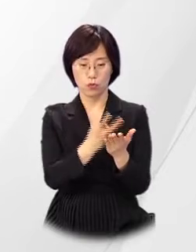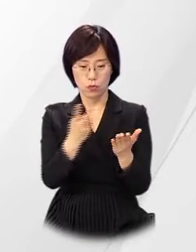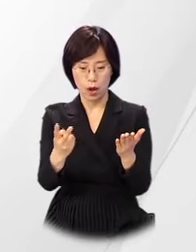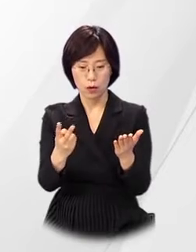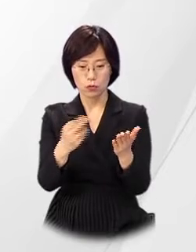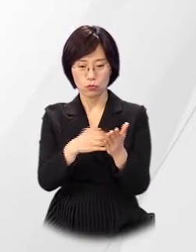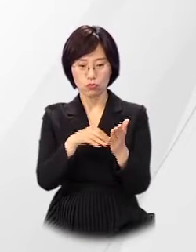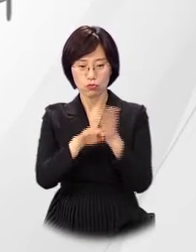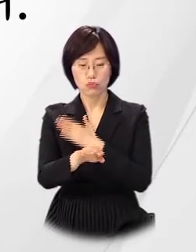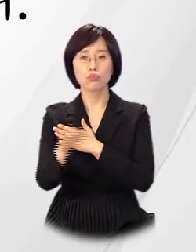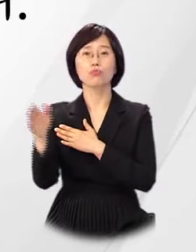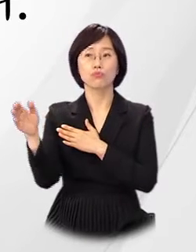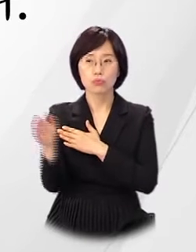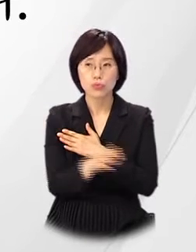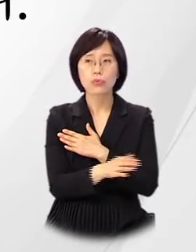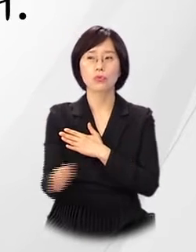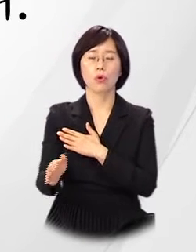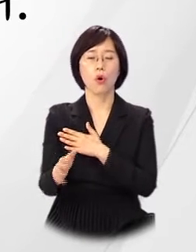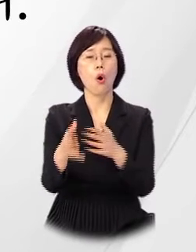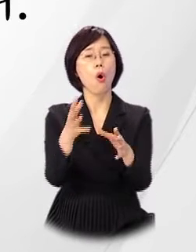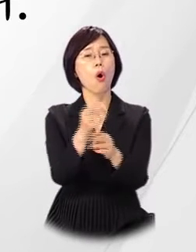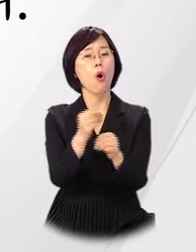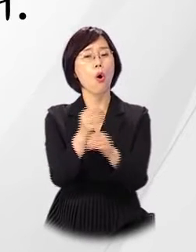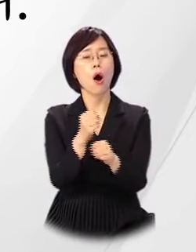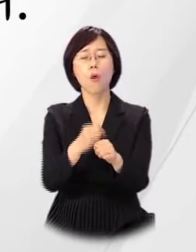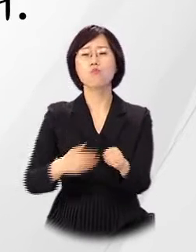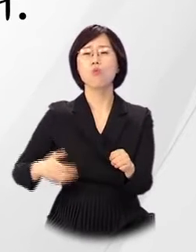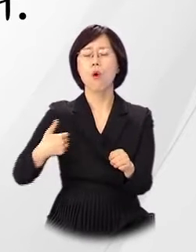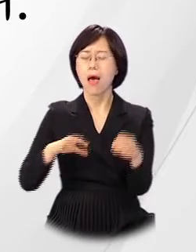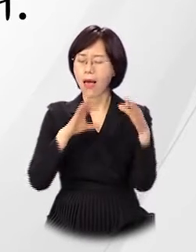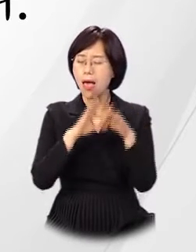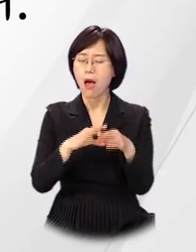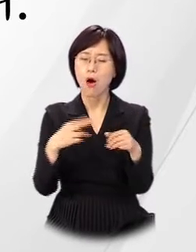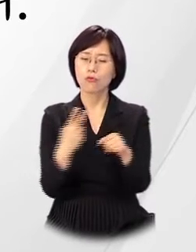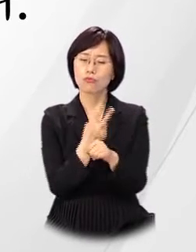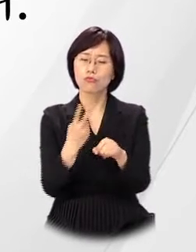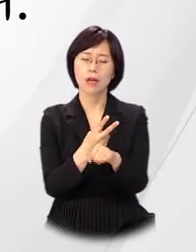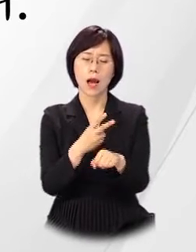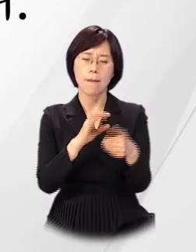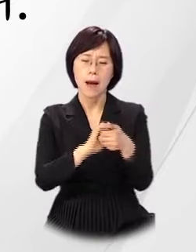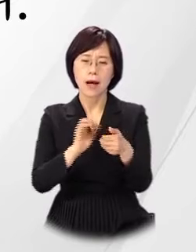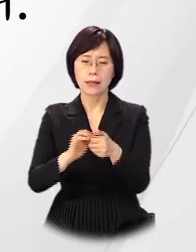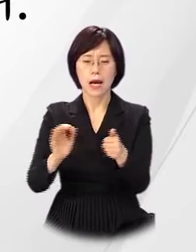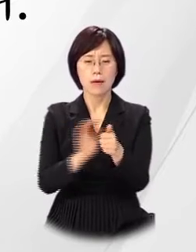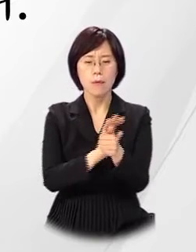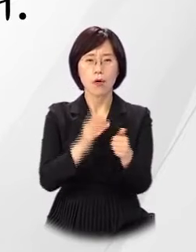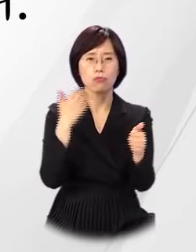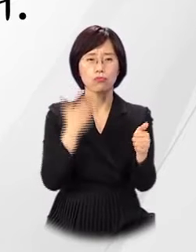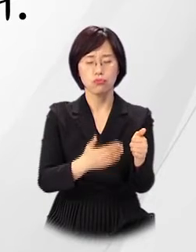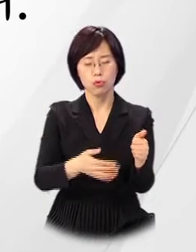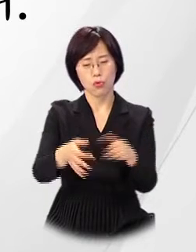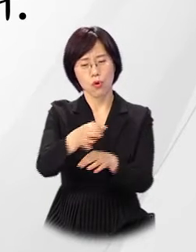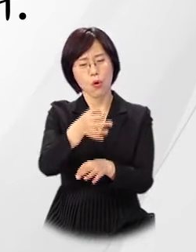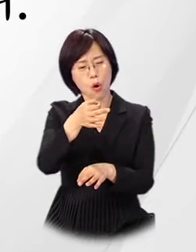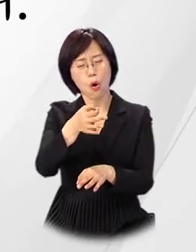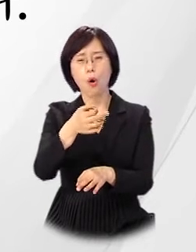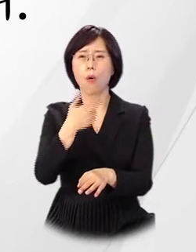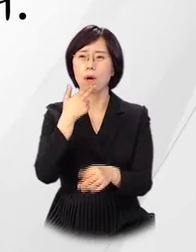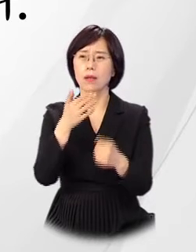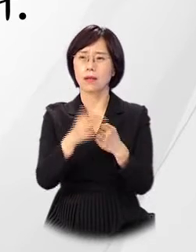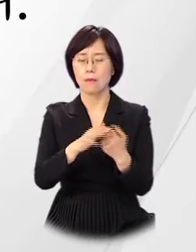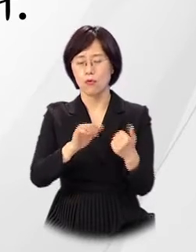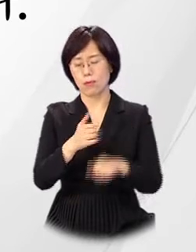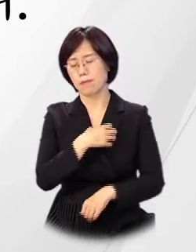퇴원시킨 바로 다음 날부터 기약 없이 2시간마다 아버지를 챙기며 살기는 어렵고 경제적으로도 힘드니